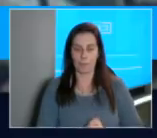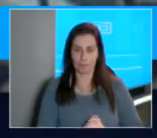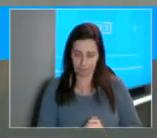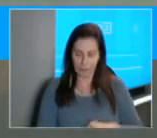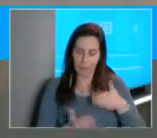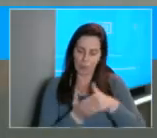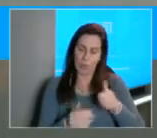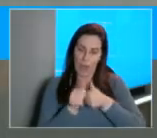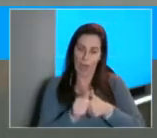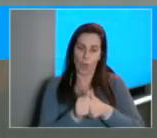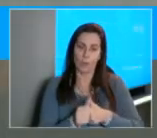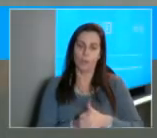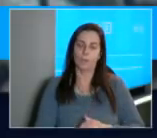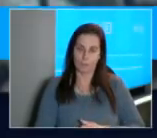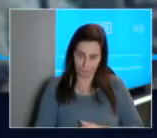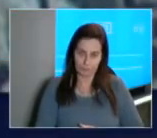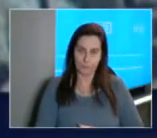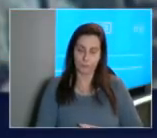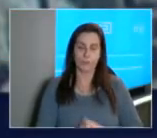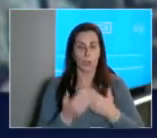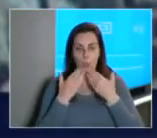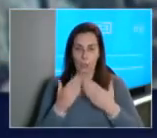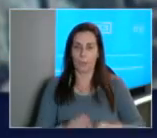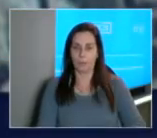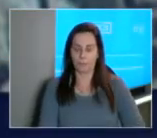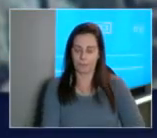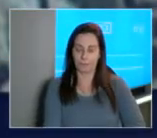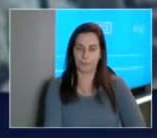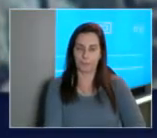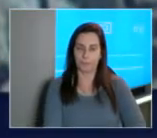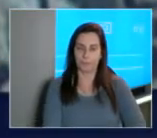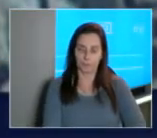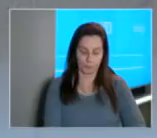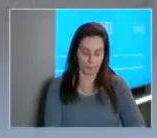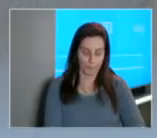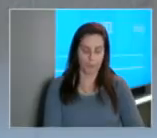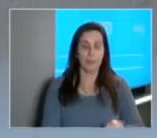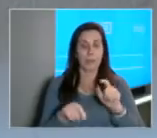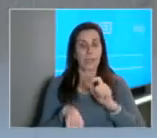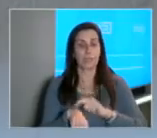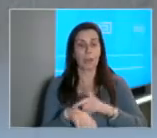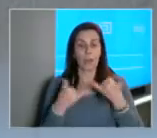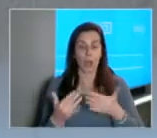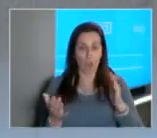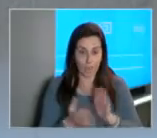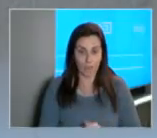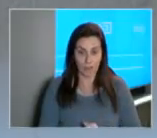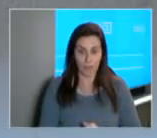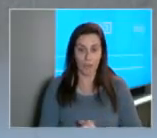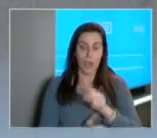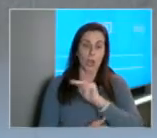נמשיך לעקוב אחר הסיפור הזה. תודה רבה. תודה רבה. וזה הזמן לעבור